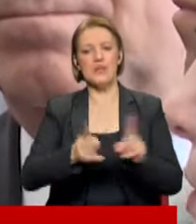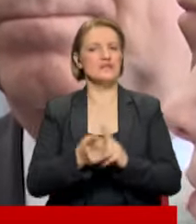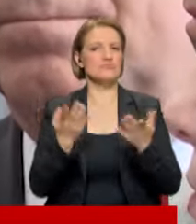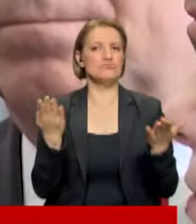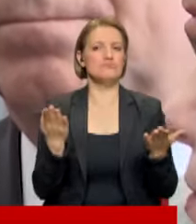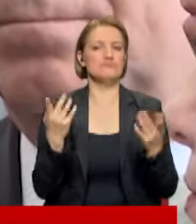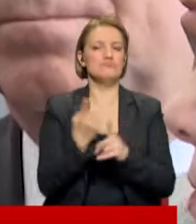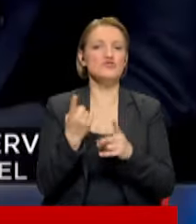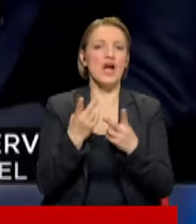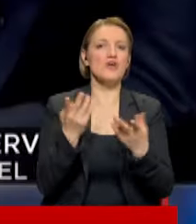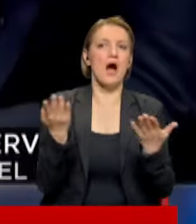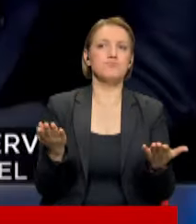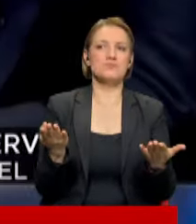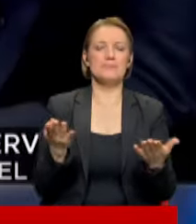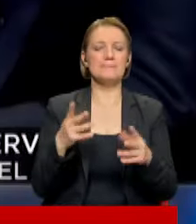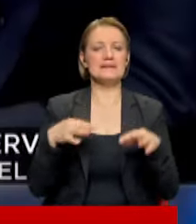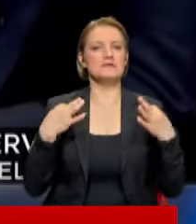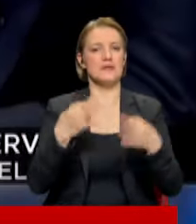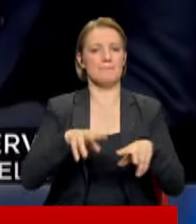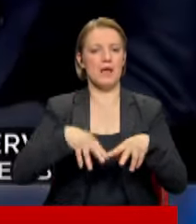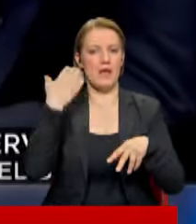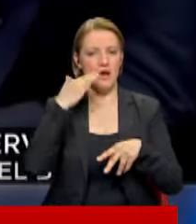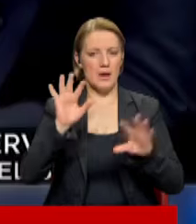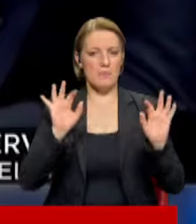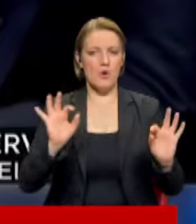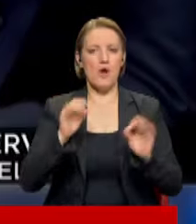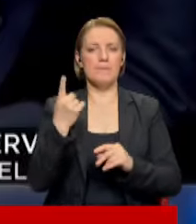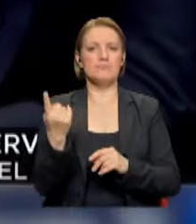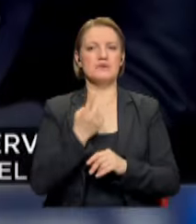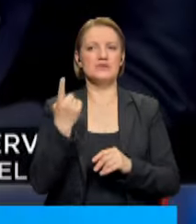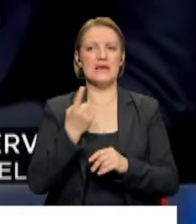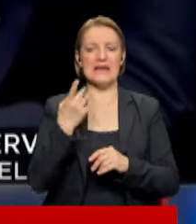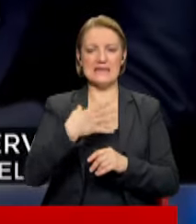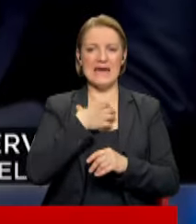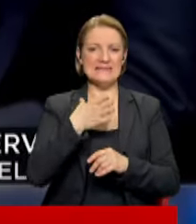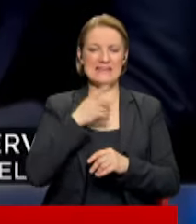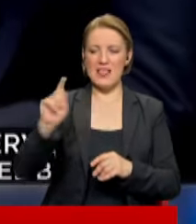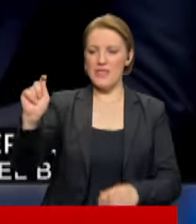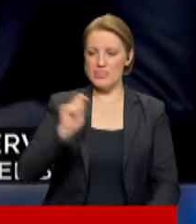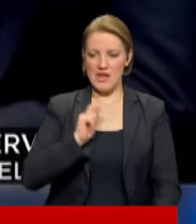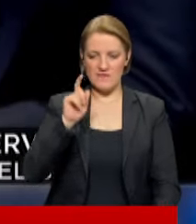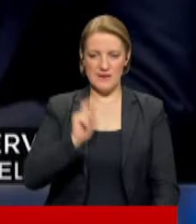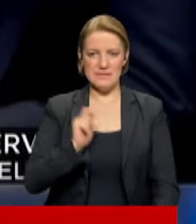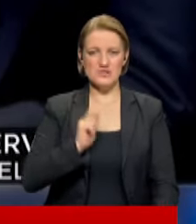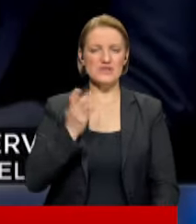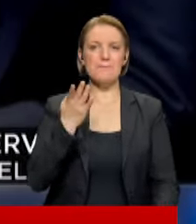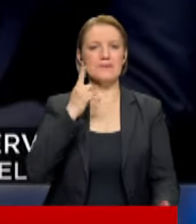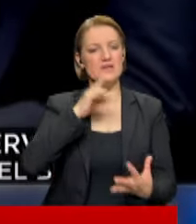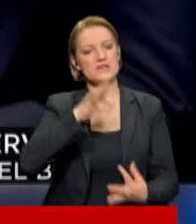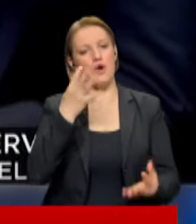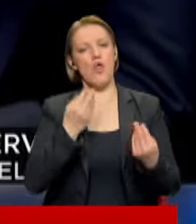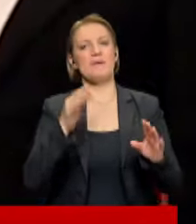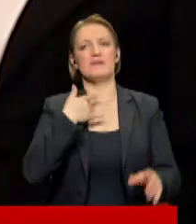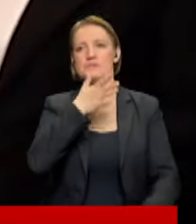şey açıklanmadı Sayın Meral akşener'in böyle bir şeyin kendisine teklif edilebileceği karakterde biri